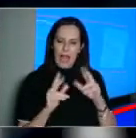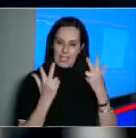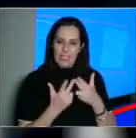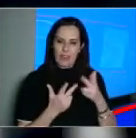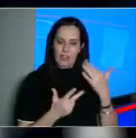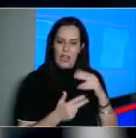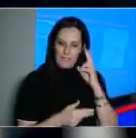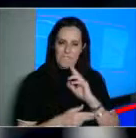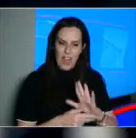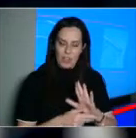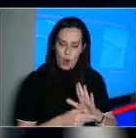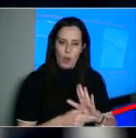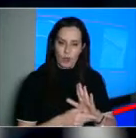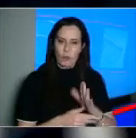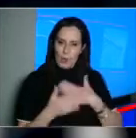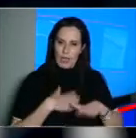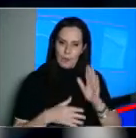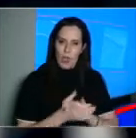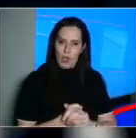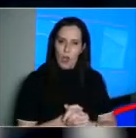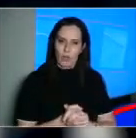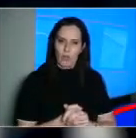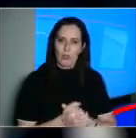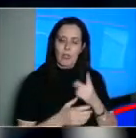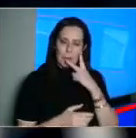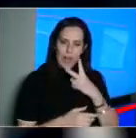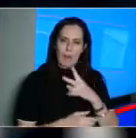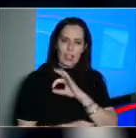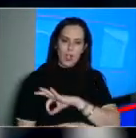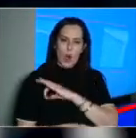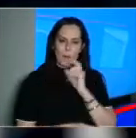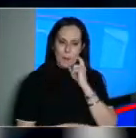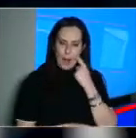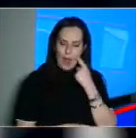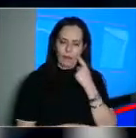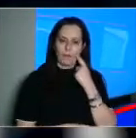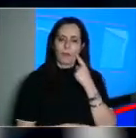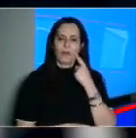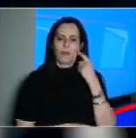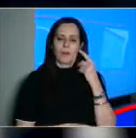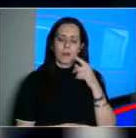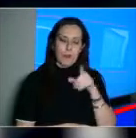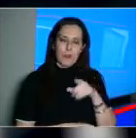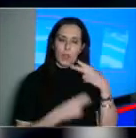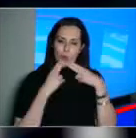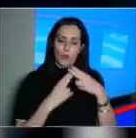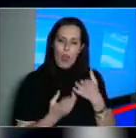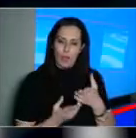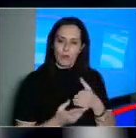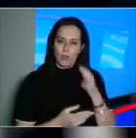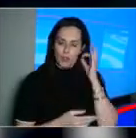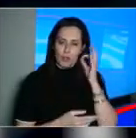כמה פדיחות מאוד נחמדות. היא ביקרה בבלי, חתיכון בו היא למדה אגב, והנה תגובה אוהדת